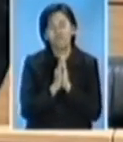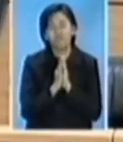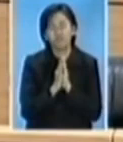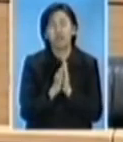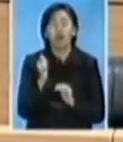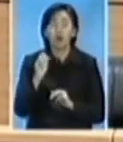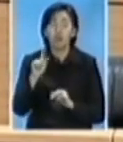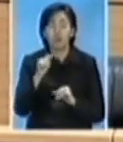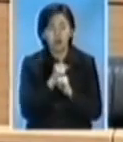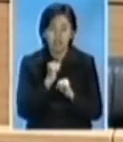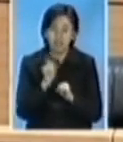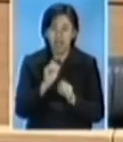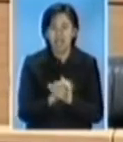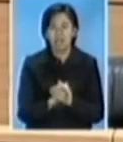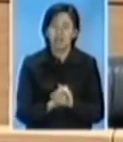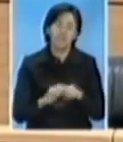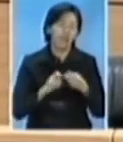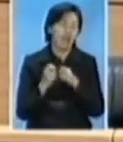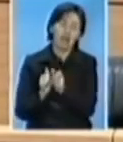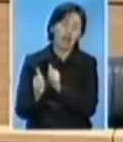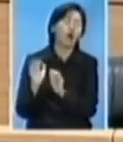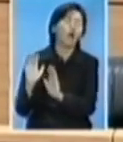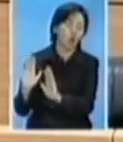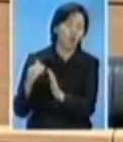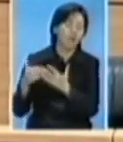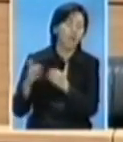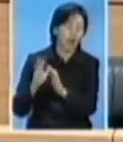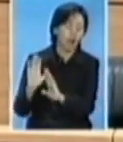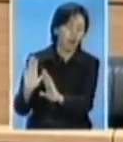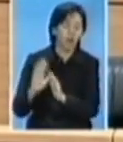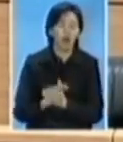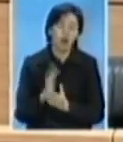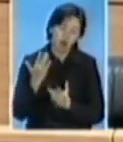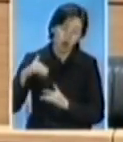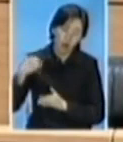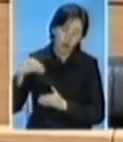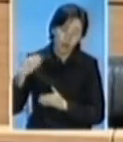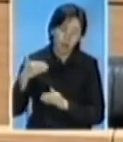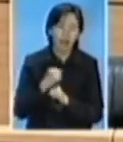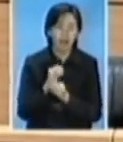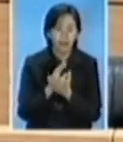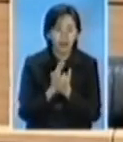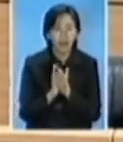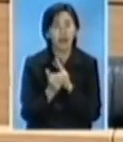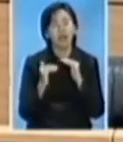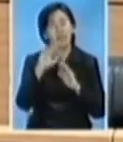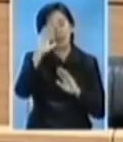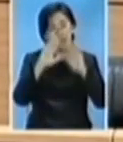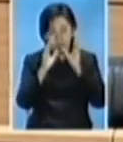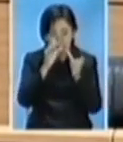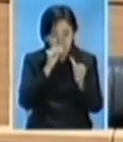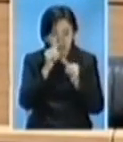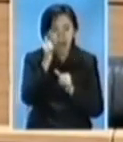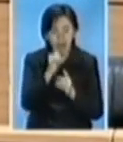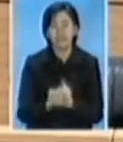มันก็เลือกกันทุบกันใหญ่สู้กันเอาก็ว่าไปไม่เป็นไรให้ว่ากันไปก่อนสักระยะหนึ่งจะปรับตัวครับประชาธิปไตยจะปรับตัวเพรา